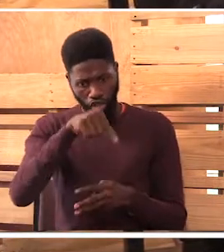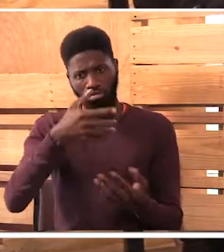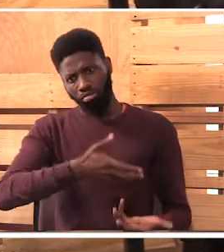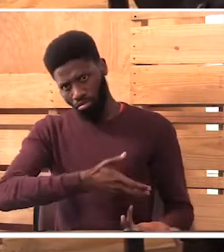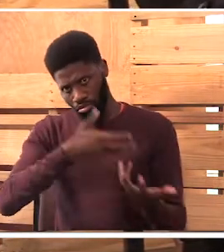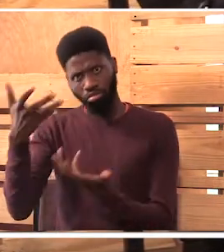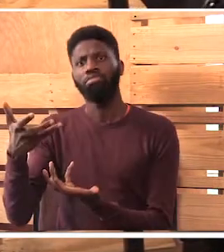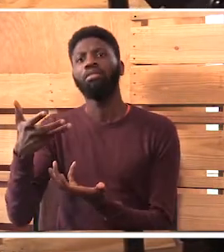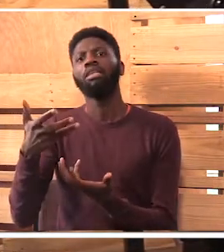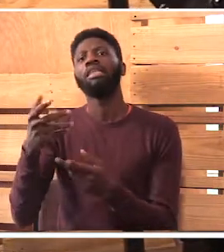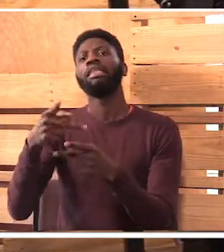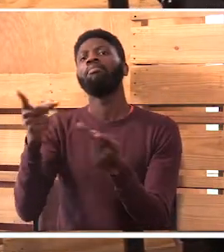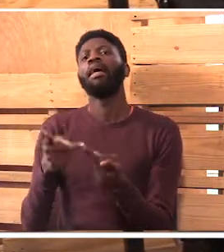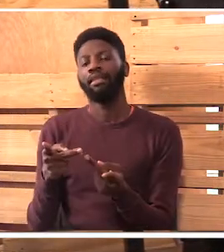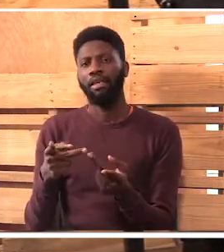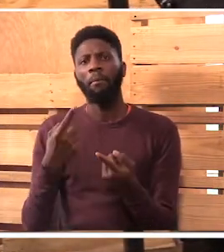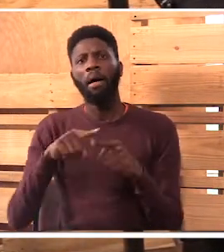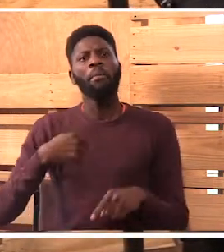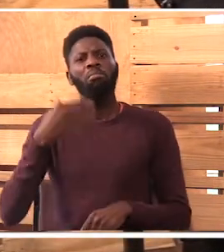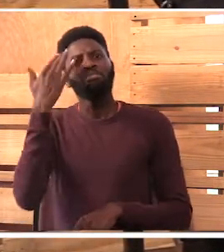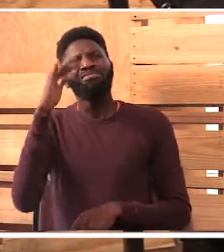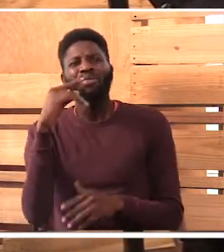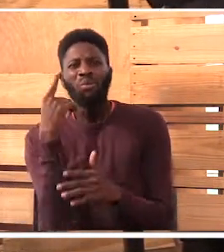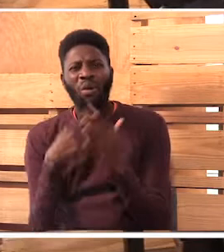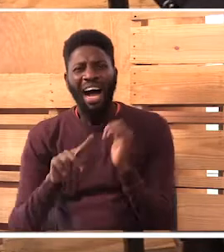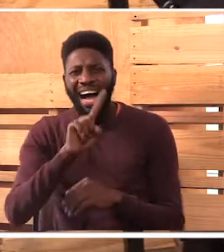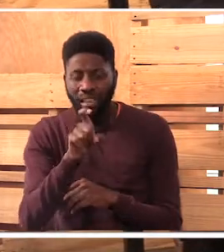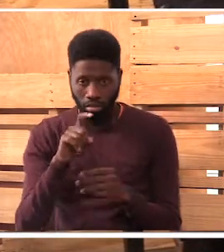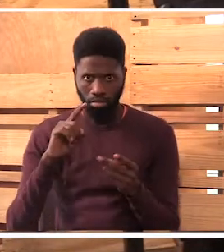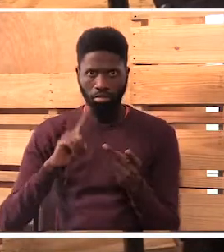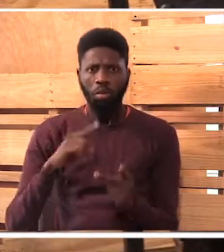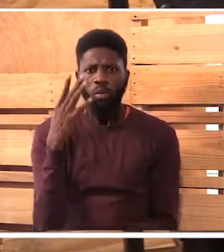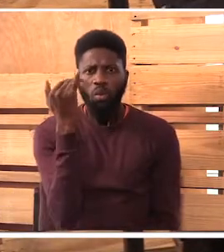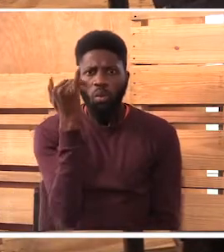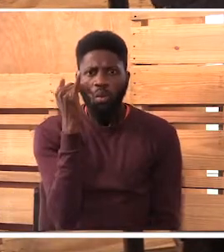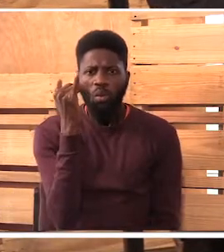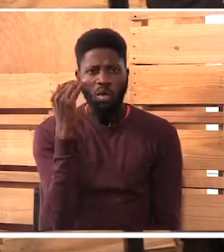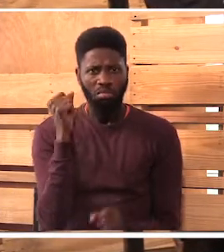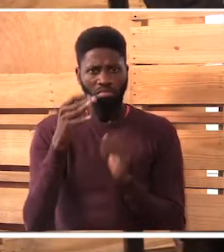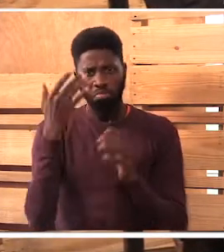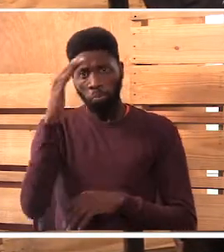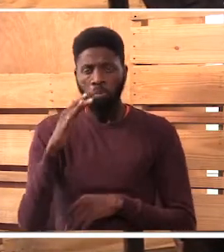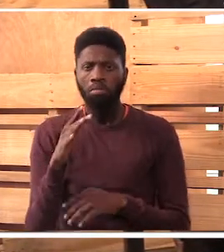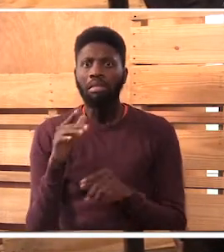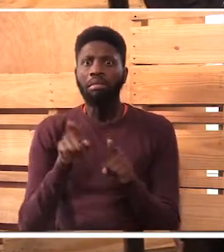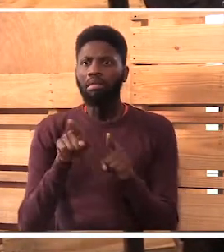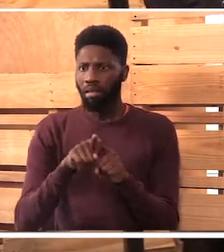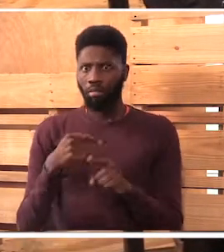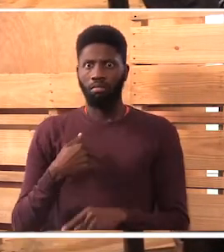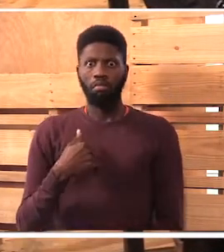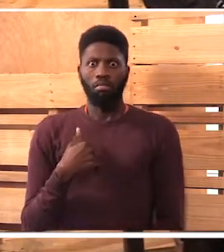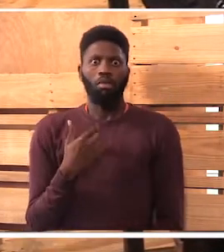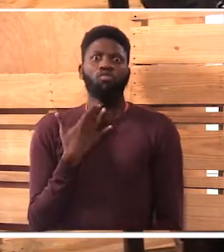And you are like, hujui kusema what, hujui kusema why, hujui kusema I don't want.